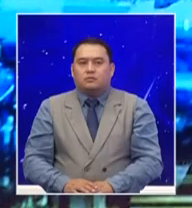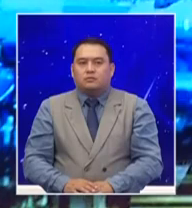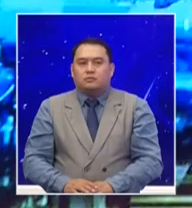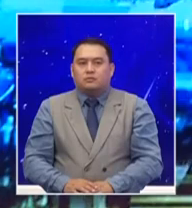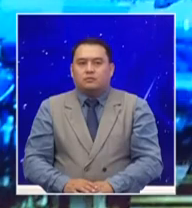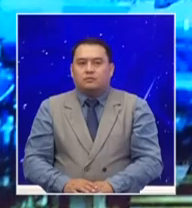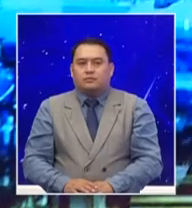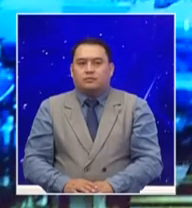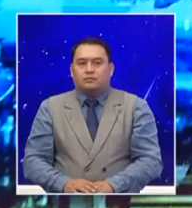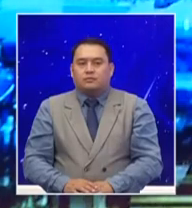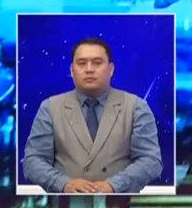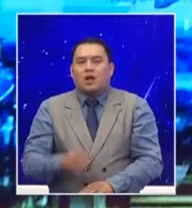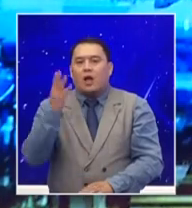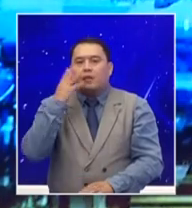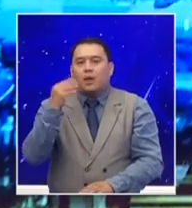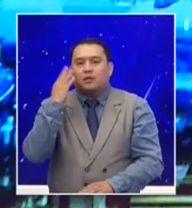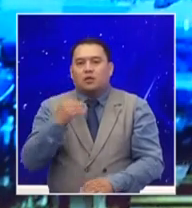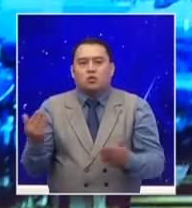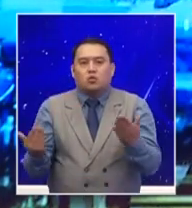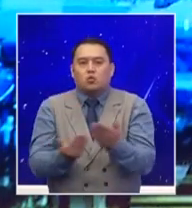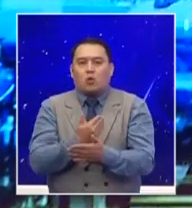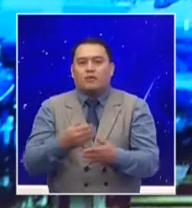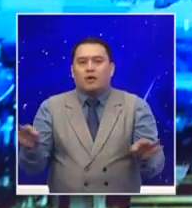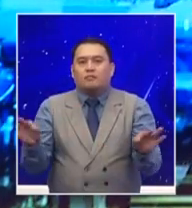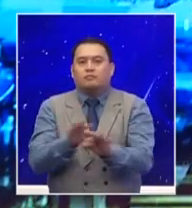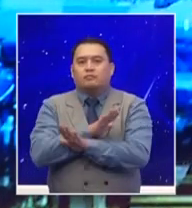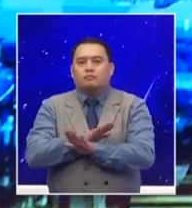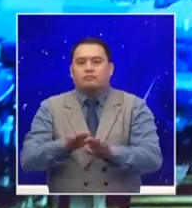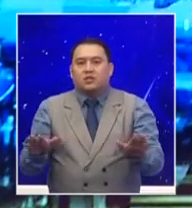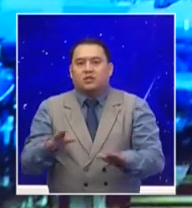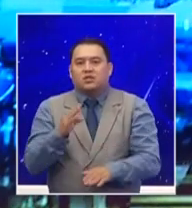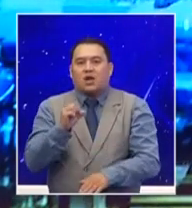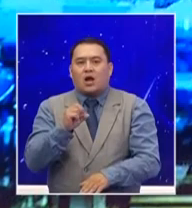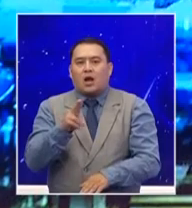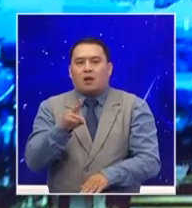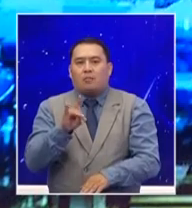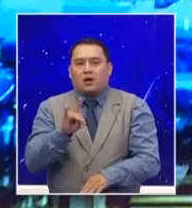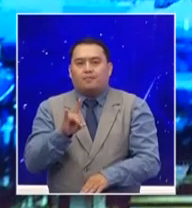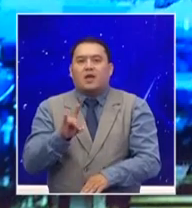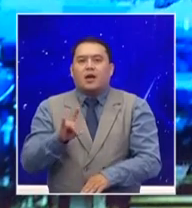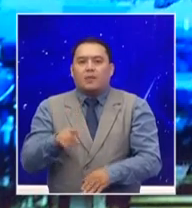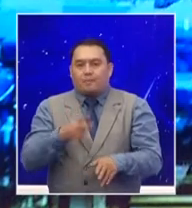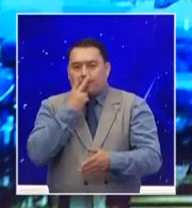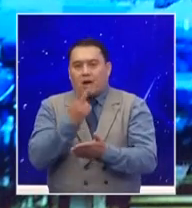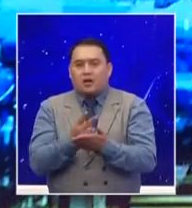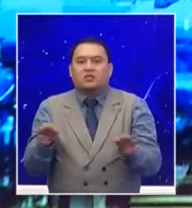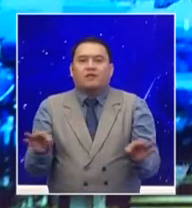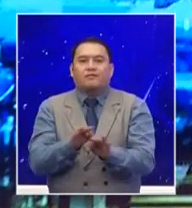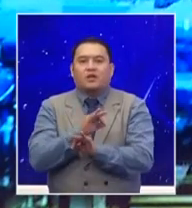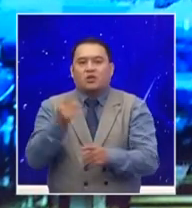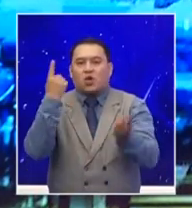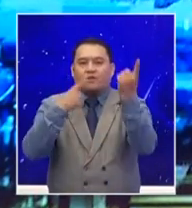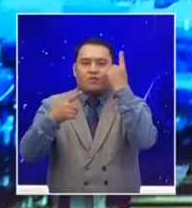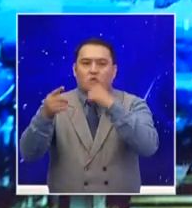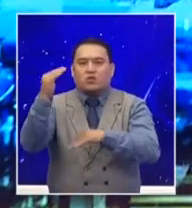Колыбельные матери. В Алматы вышел в свет новый альбом певицы и композитора Шабы Аденкул. Презентация сингла состоялась на